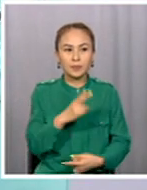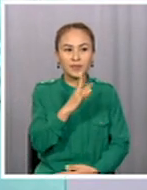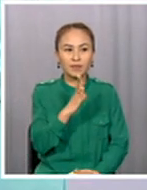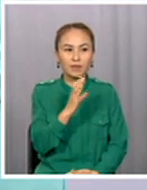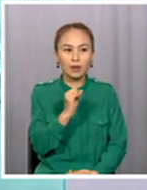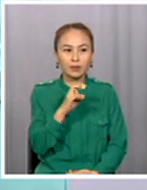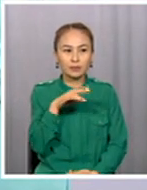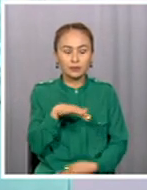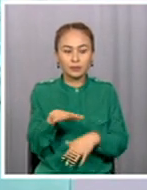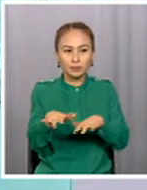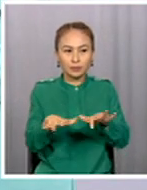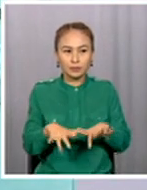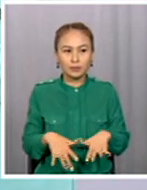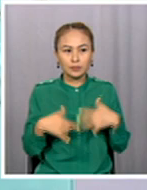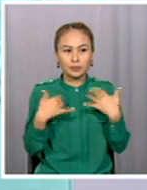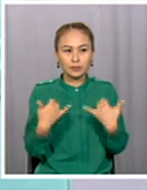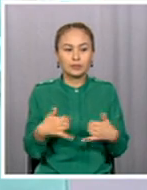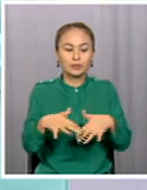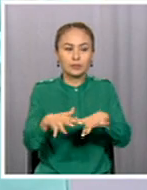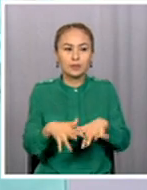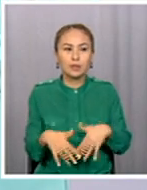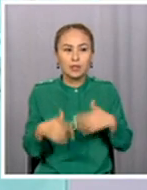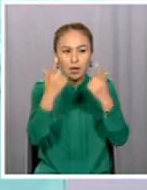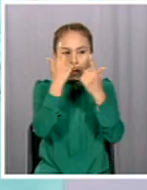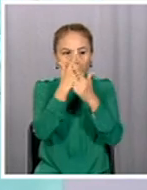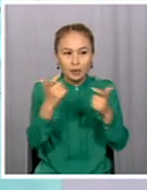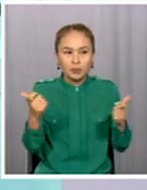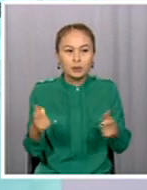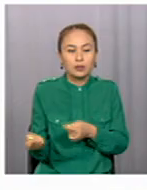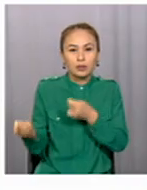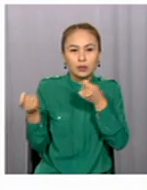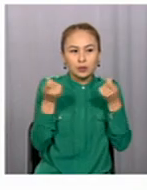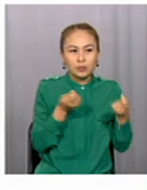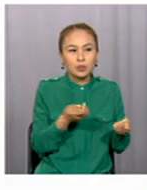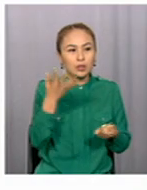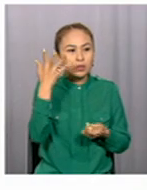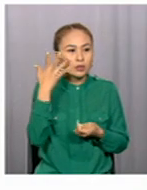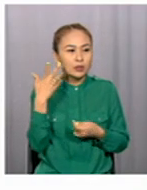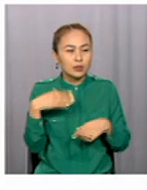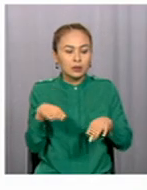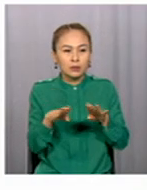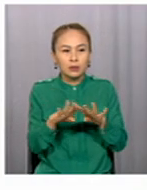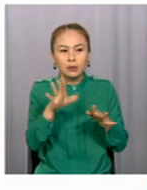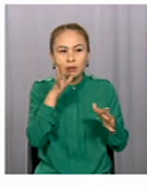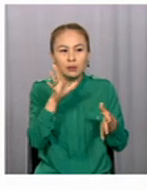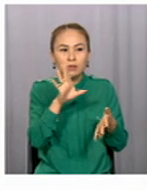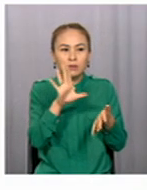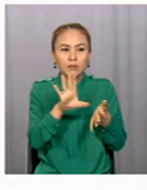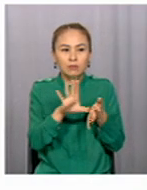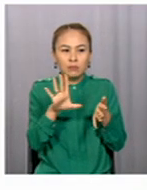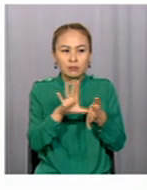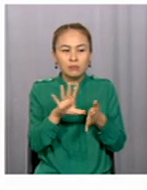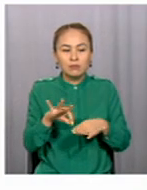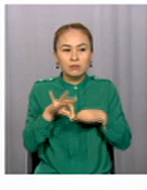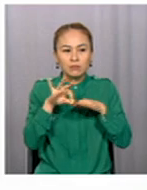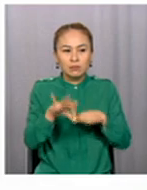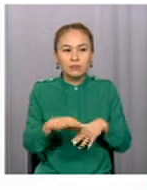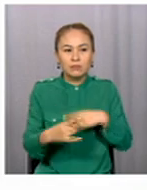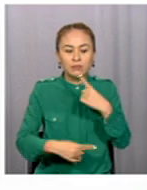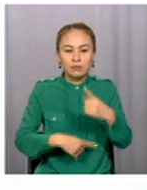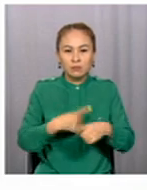кванттық компьютерлер. Қазіргі компьютерлер ақпаратты тасымалдаушы ретінде электрондарды